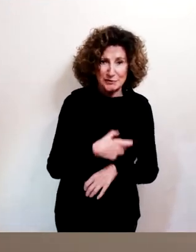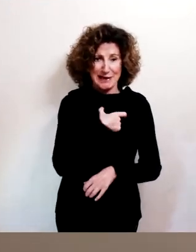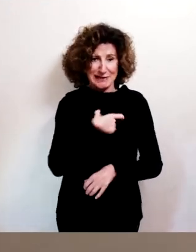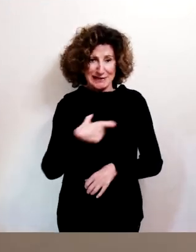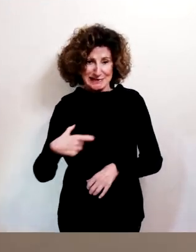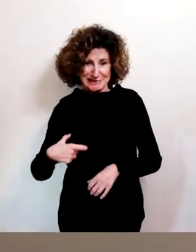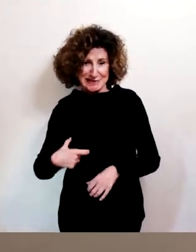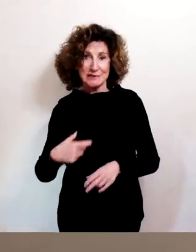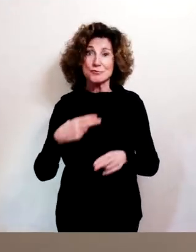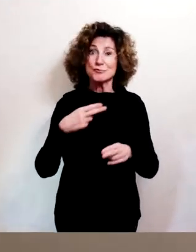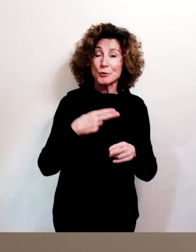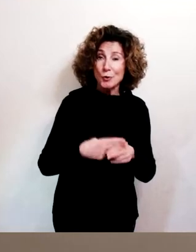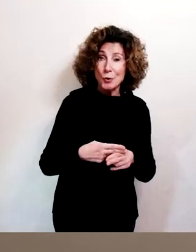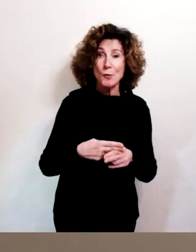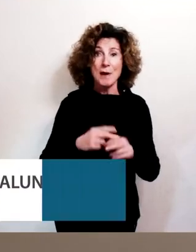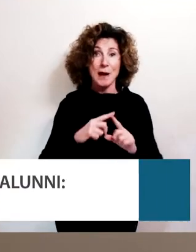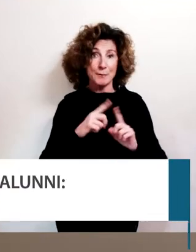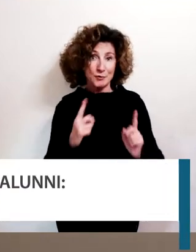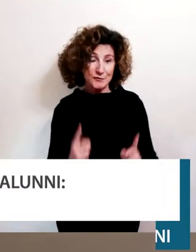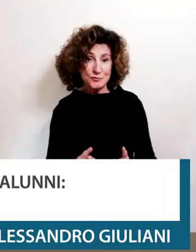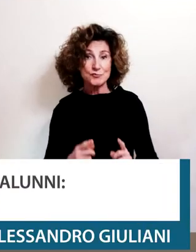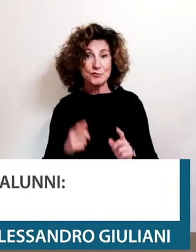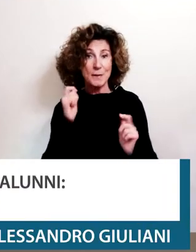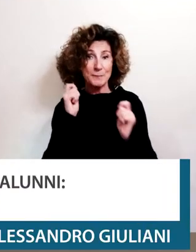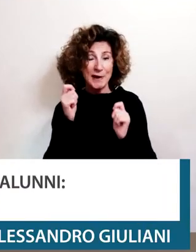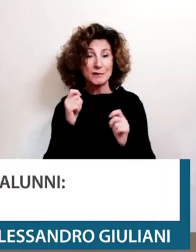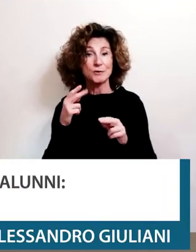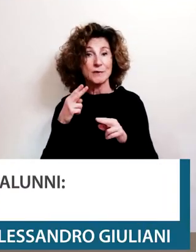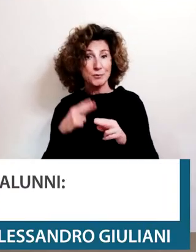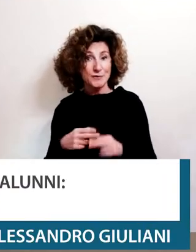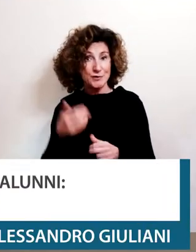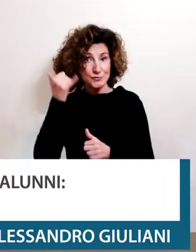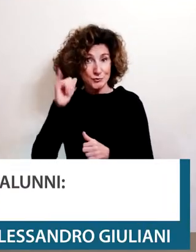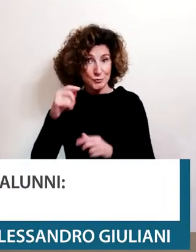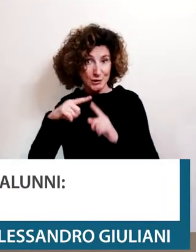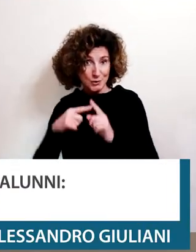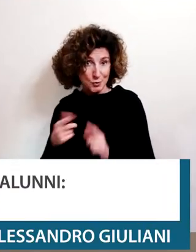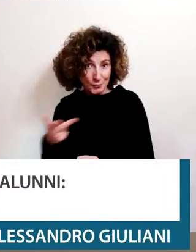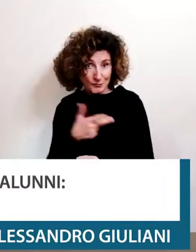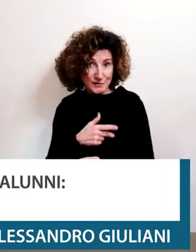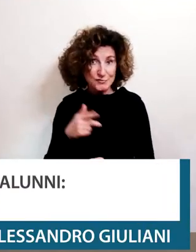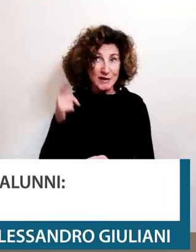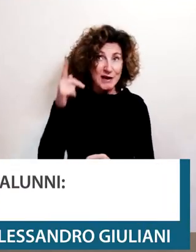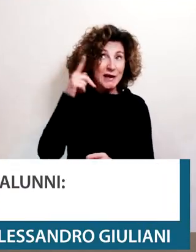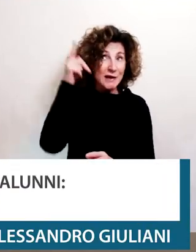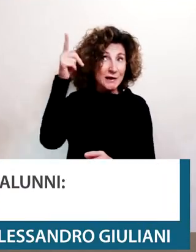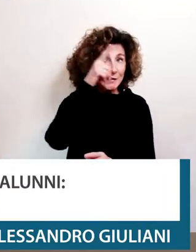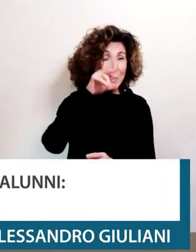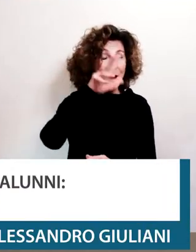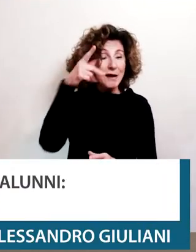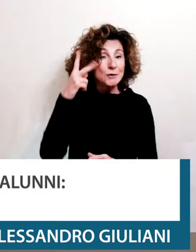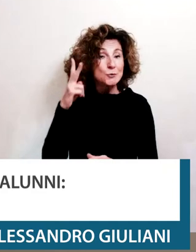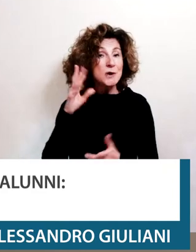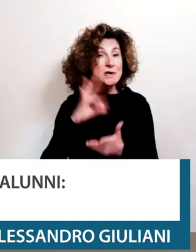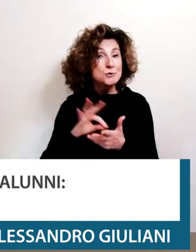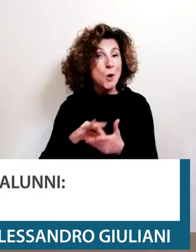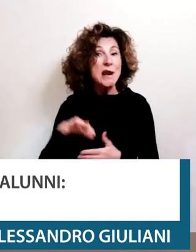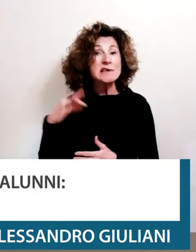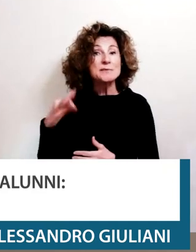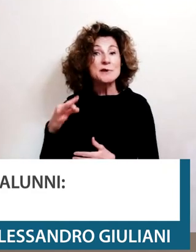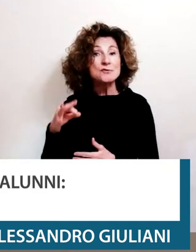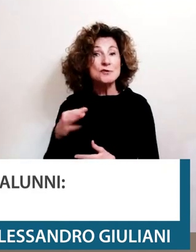sindaci di roma e provincia padova e provincia e torino e provincia perché erano lì che c'erano delle altre due scuole specializzate